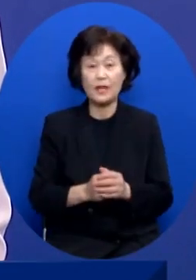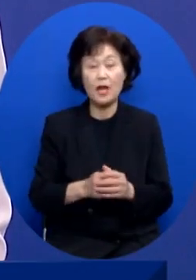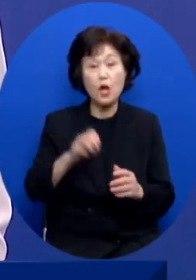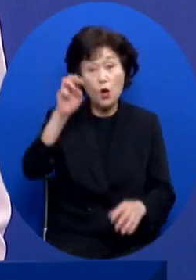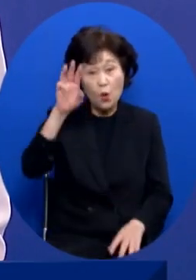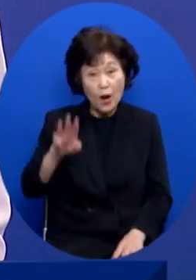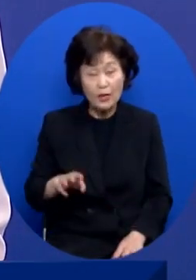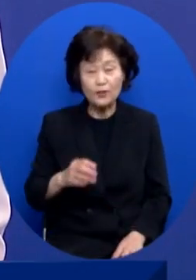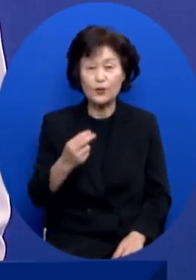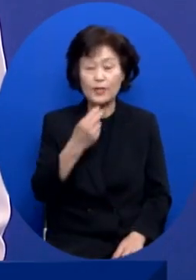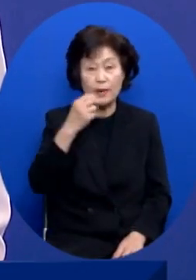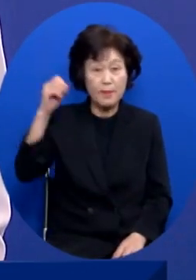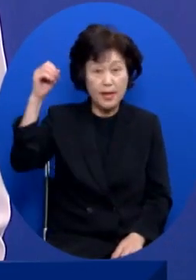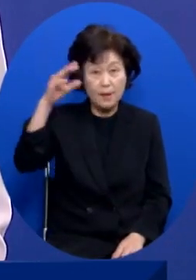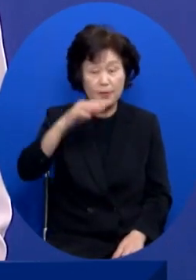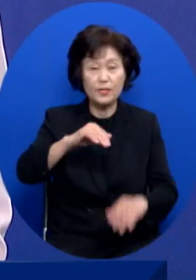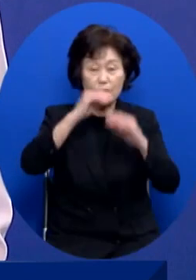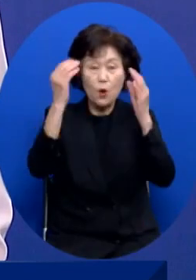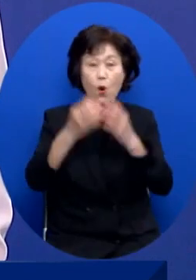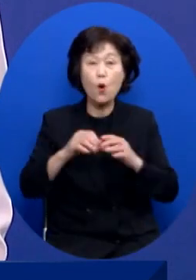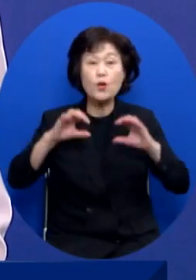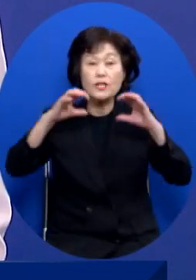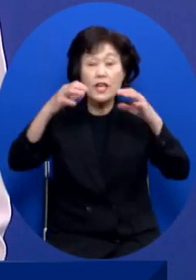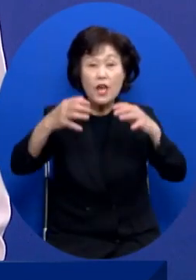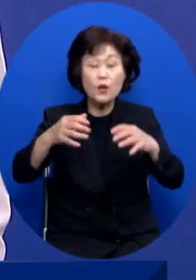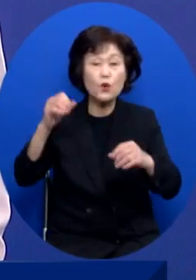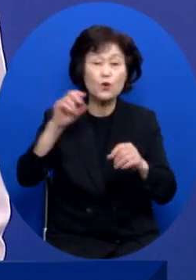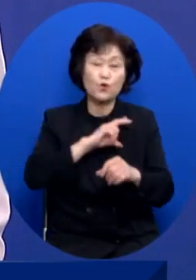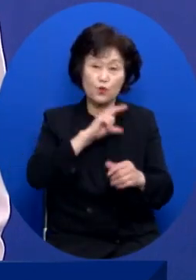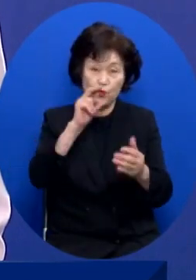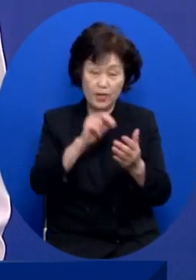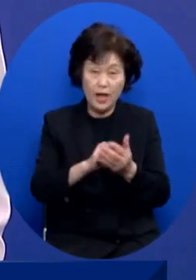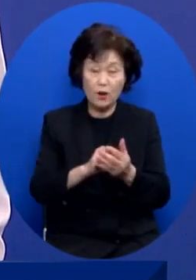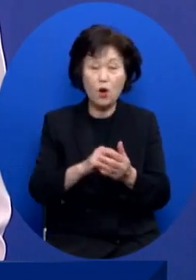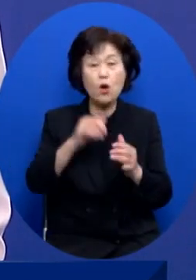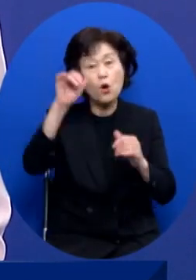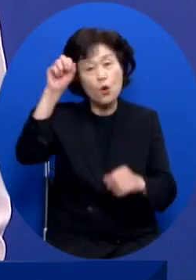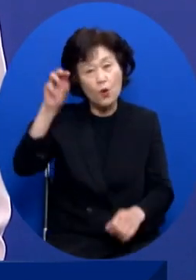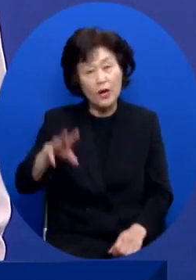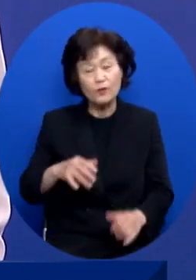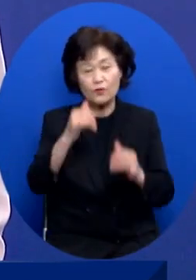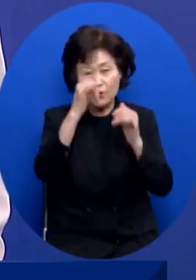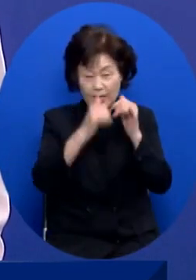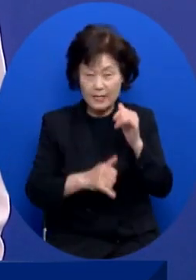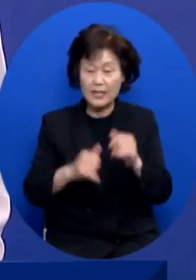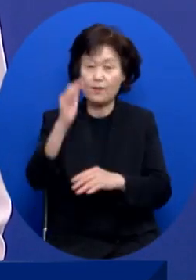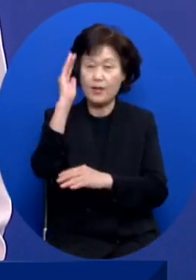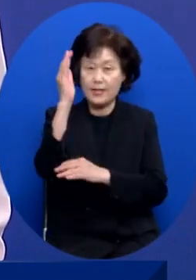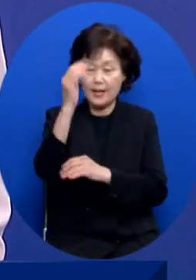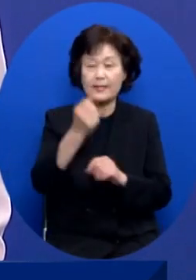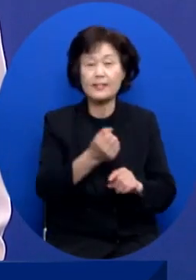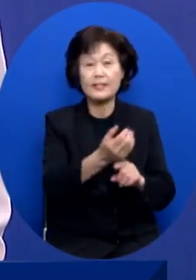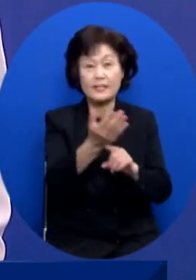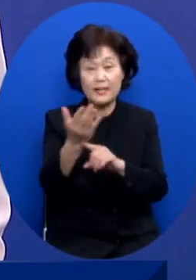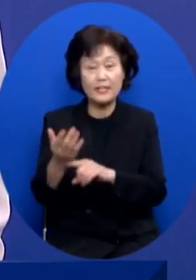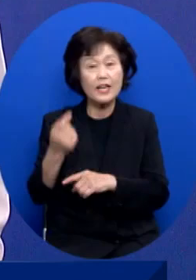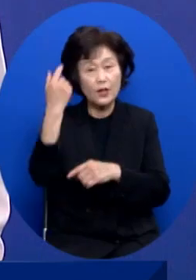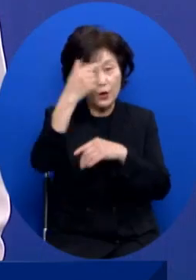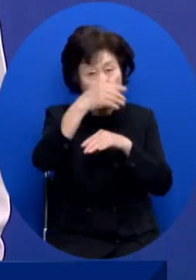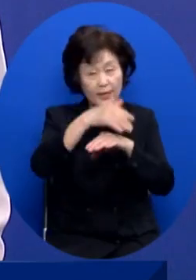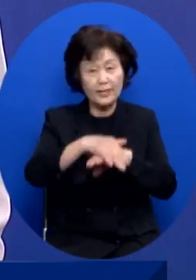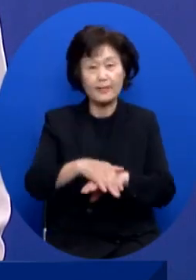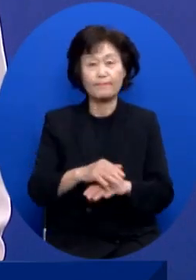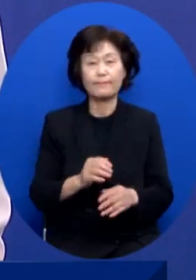광주 생명의 빛을 온 세계로를 주제로 광주지역 교회 역사와 이야기를 전달할 예정인데요 자세한 내용 이가영